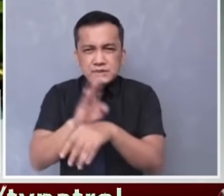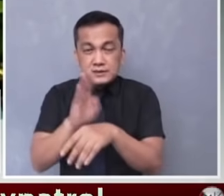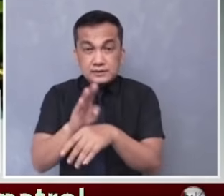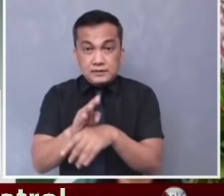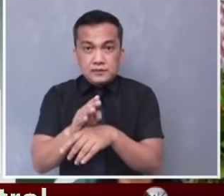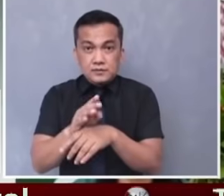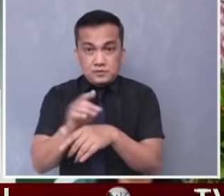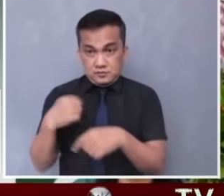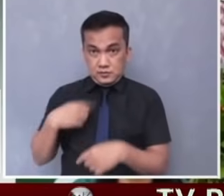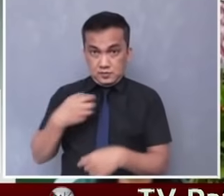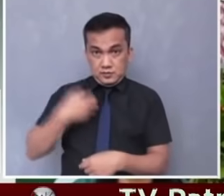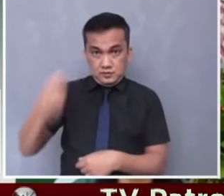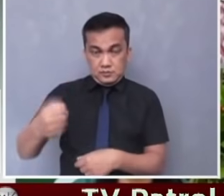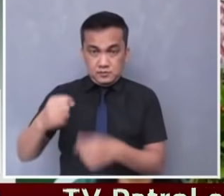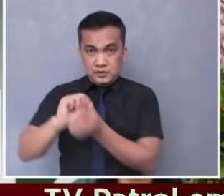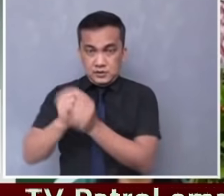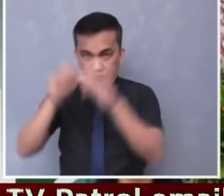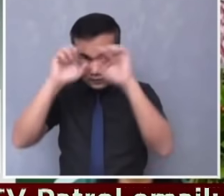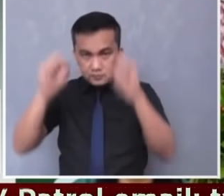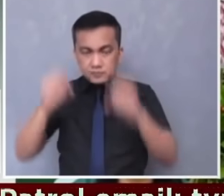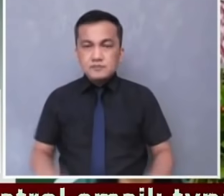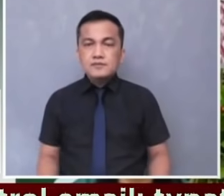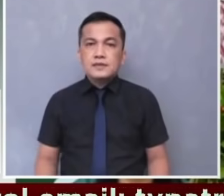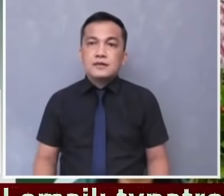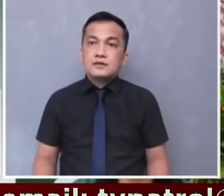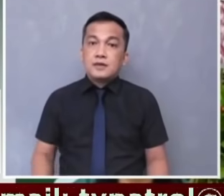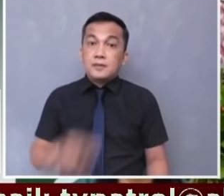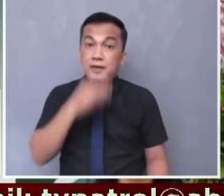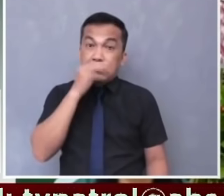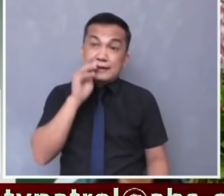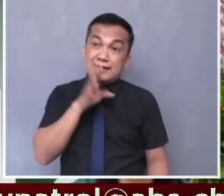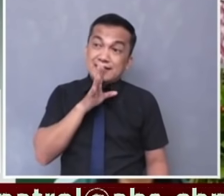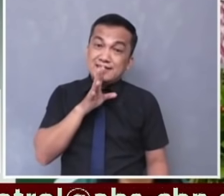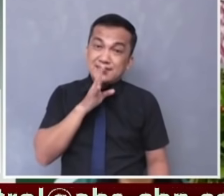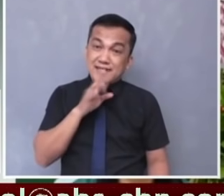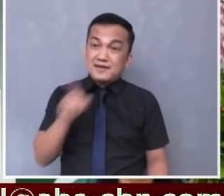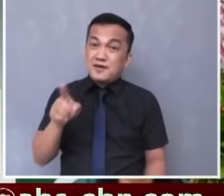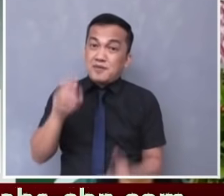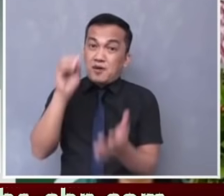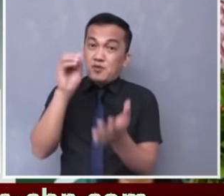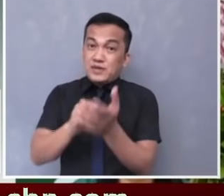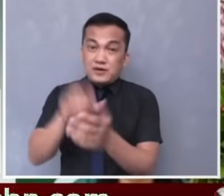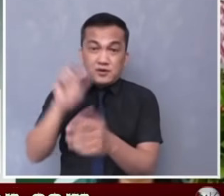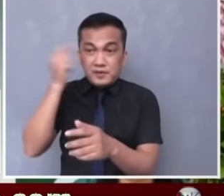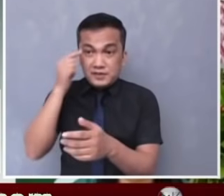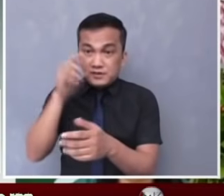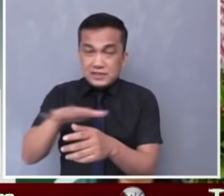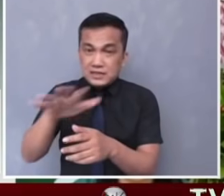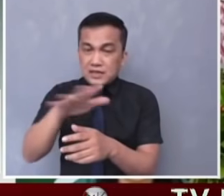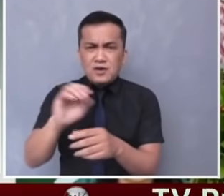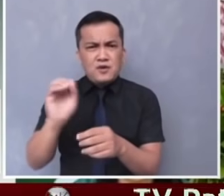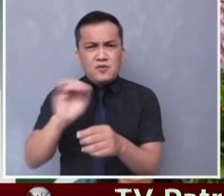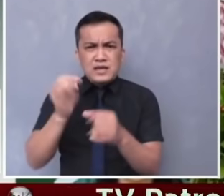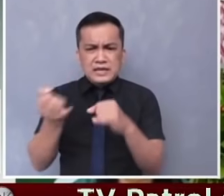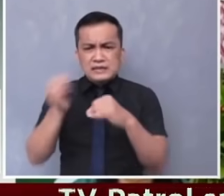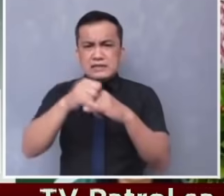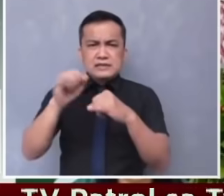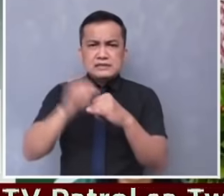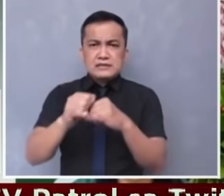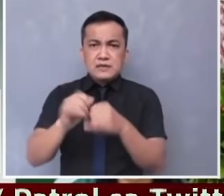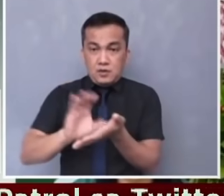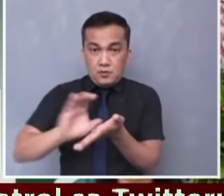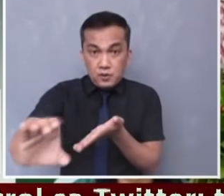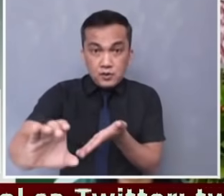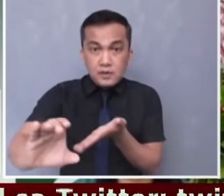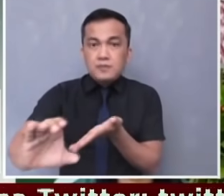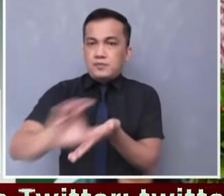Pangulo. Papautang ating gobyerno sa kanila ng walang interest. Ibabalik lang nila yung capital pag na lumago